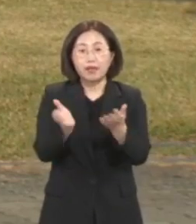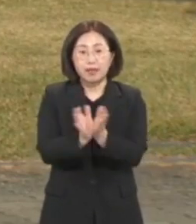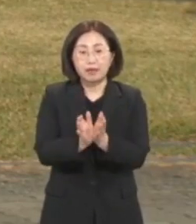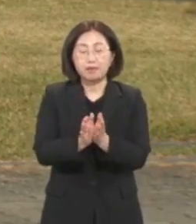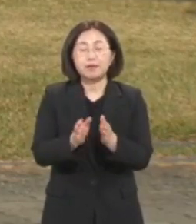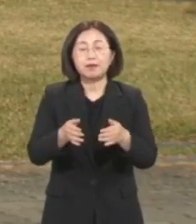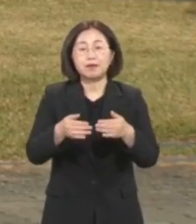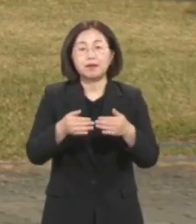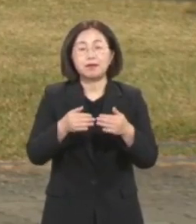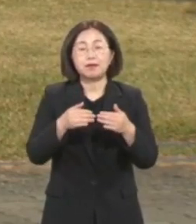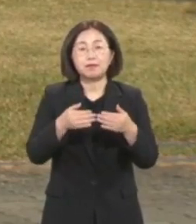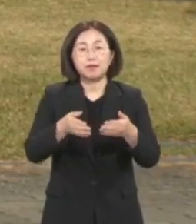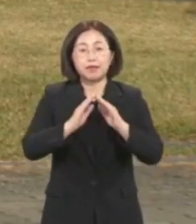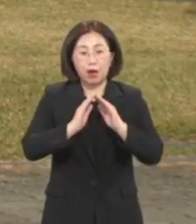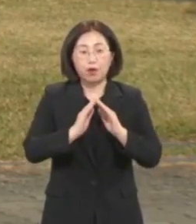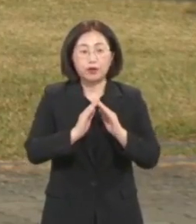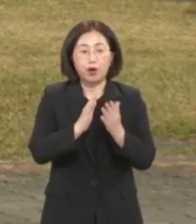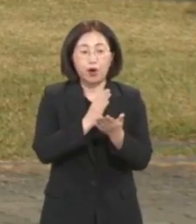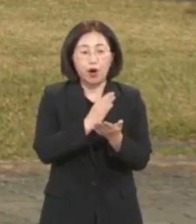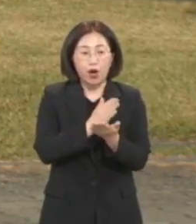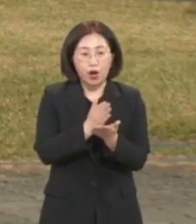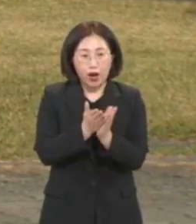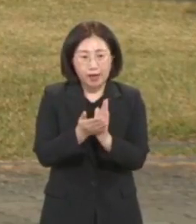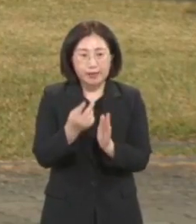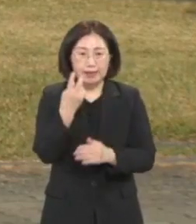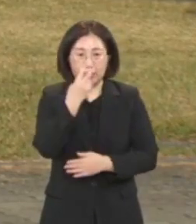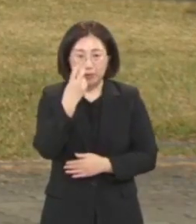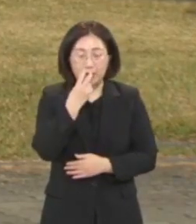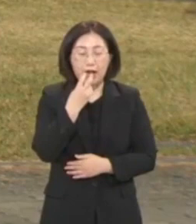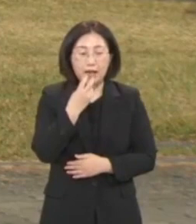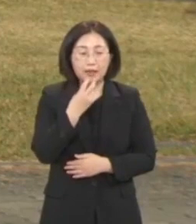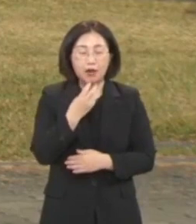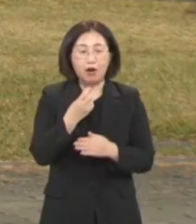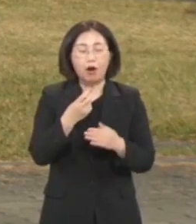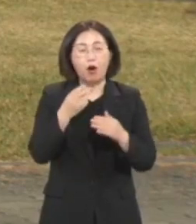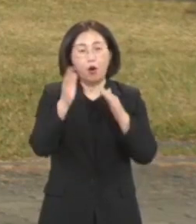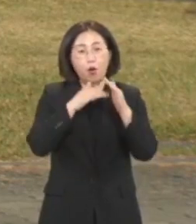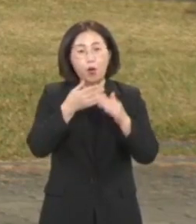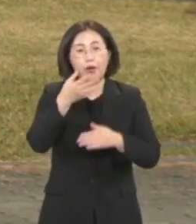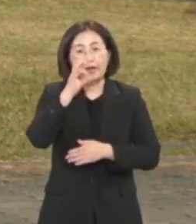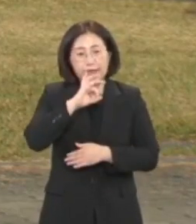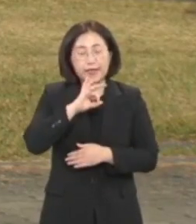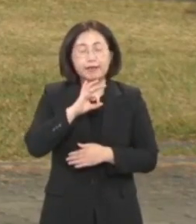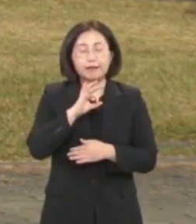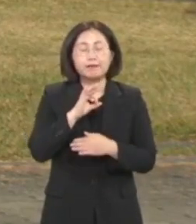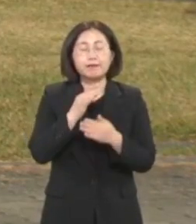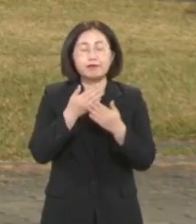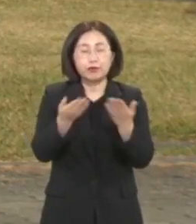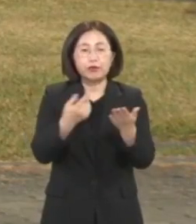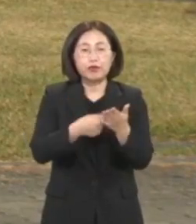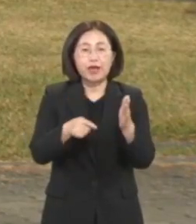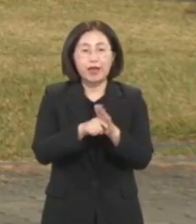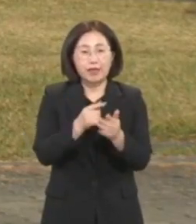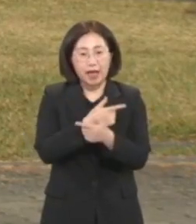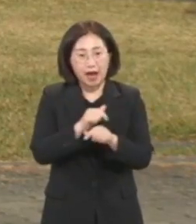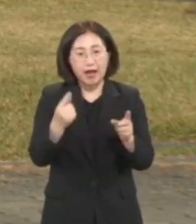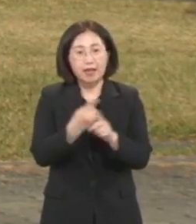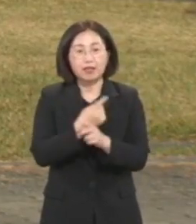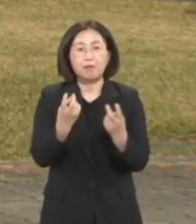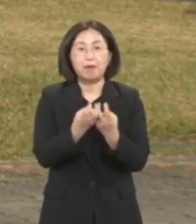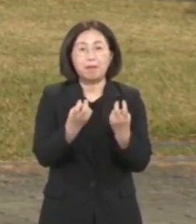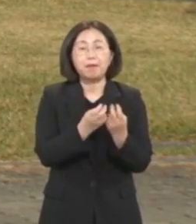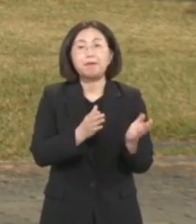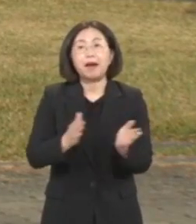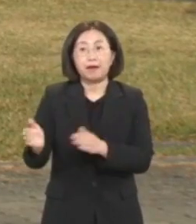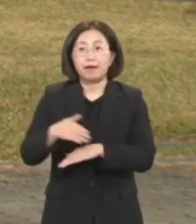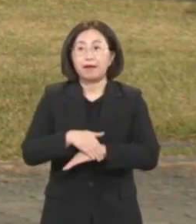전반을 점검하고 사업의 객관성과 전문성 공공성을 높이기 위한 다양한 개선 방안을 추진하고 있습니다 TJB